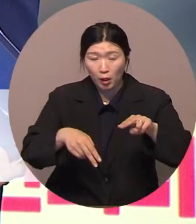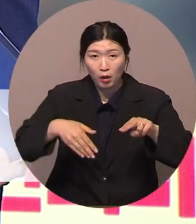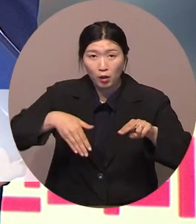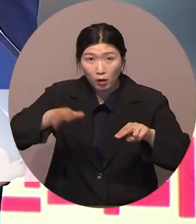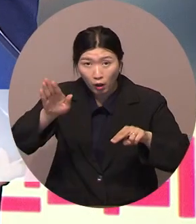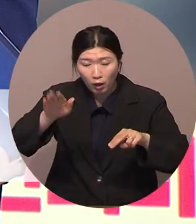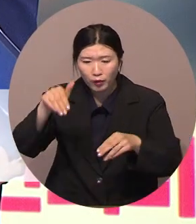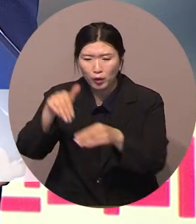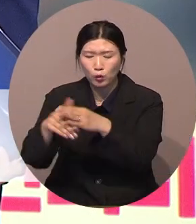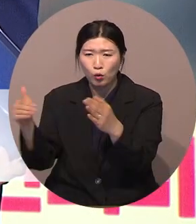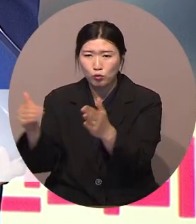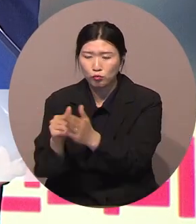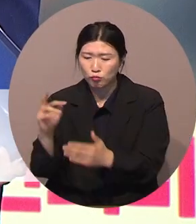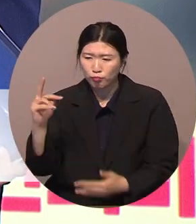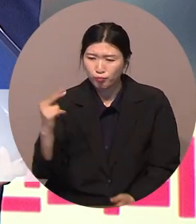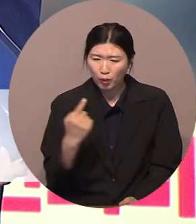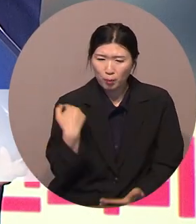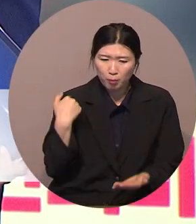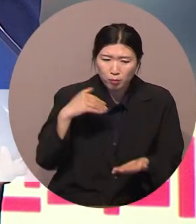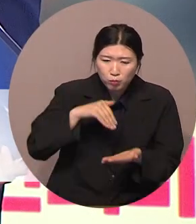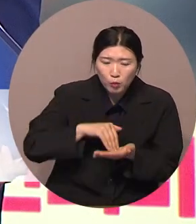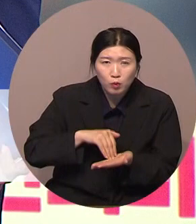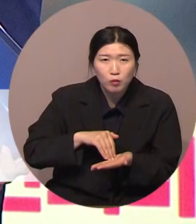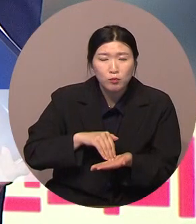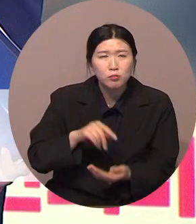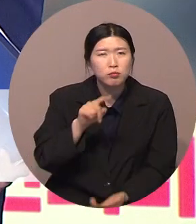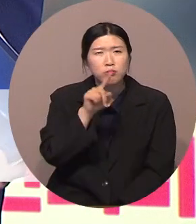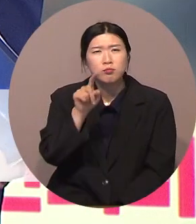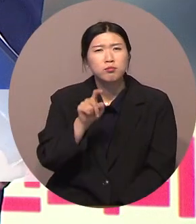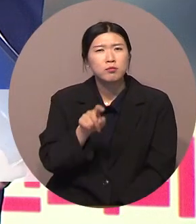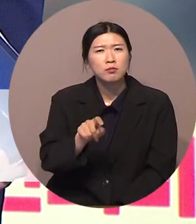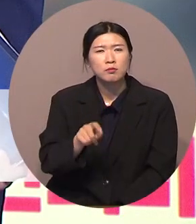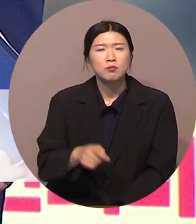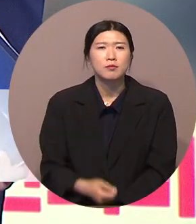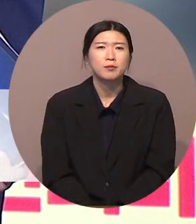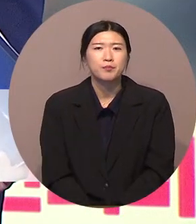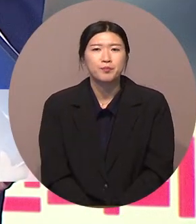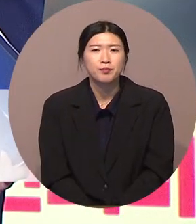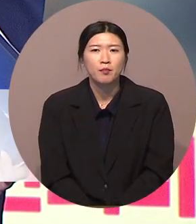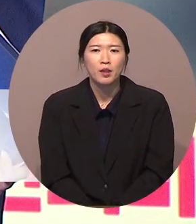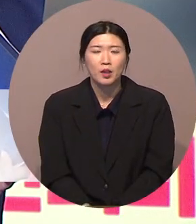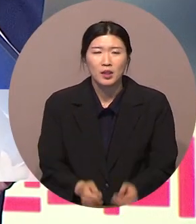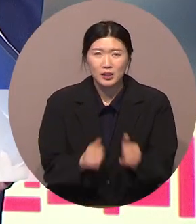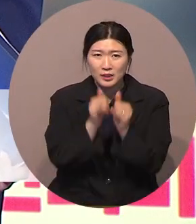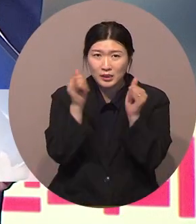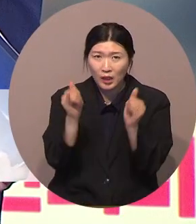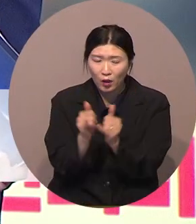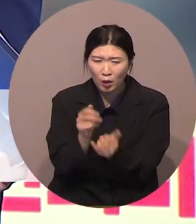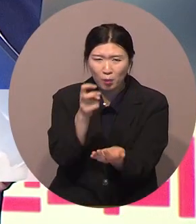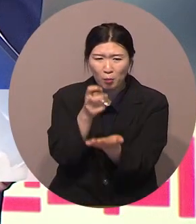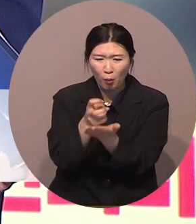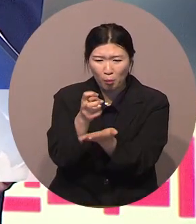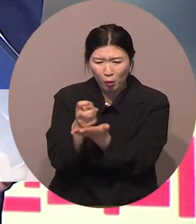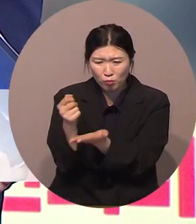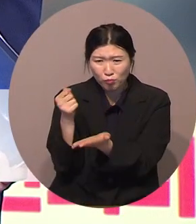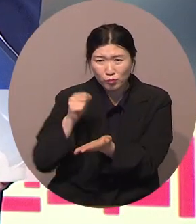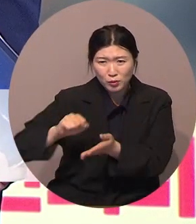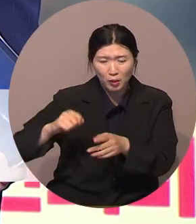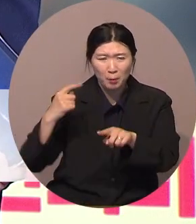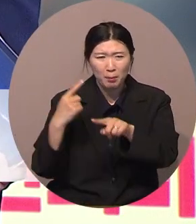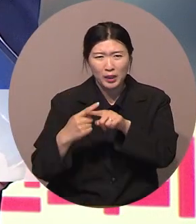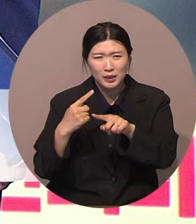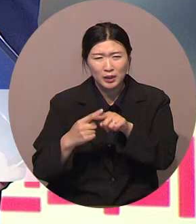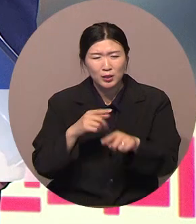선거가 끝난 뒤 실금이 같은 자리에 채용된 논란입니다 지역 사회에서 상식과 절차에 어긋났다는 비난이